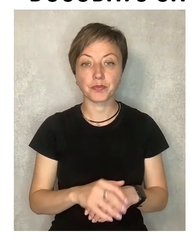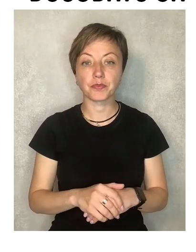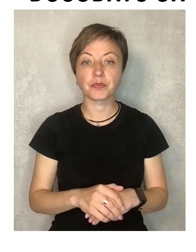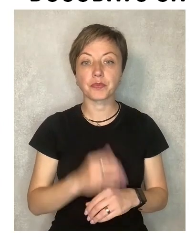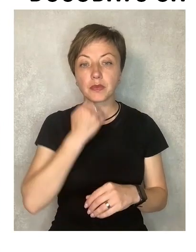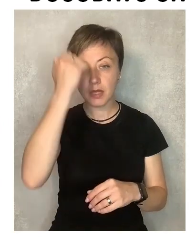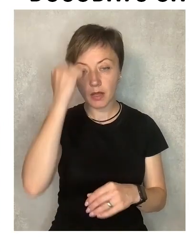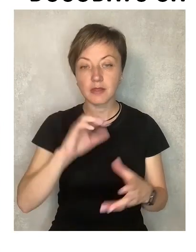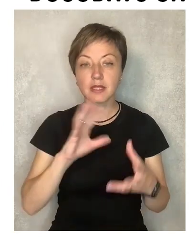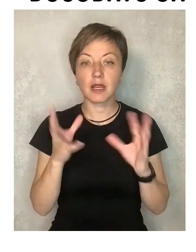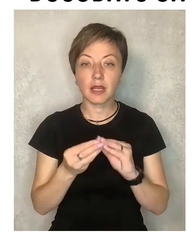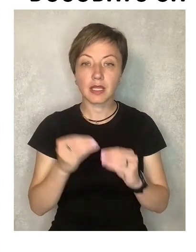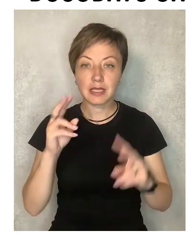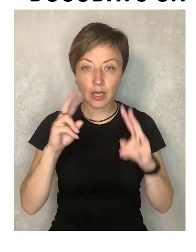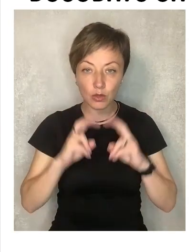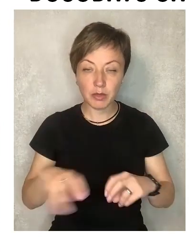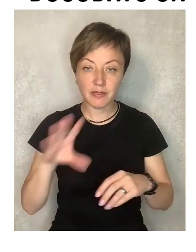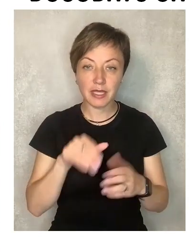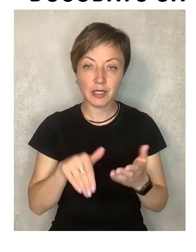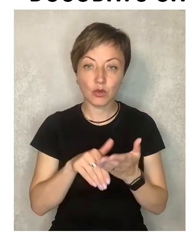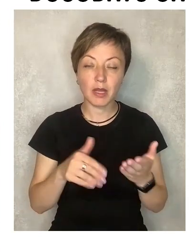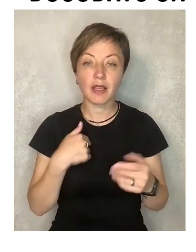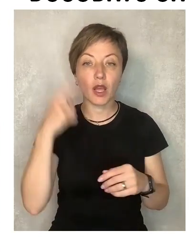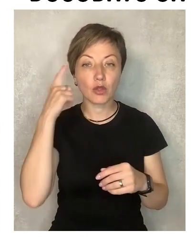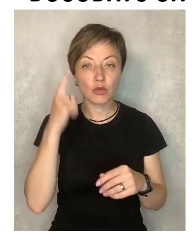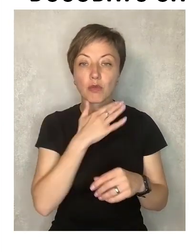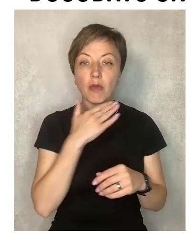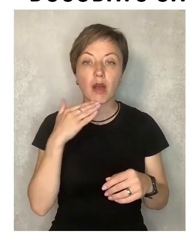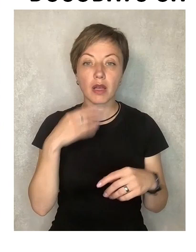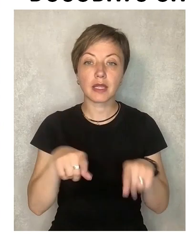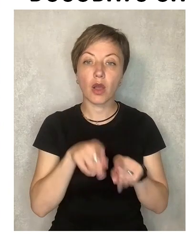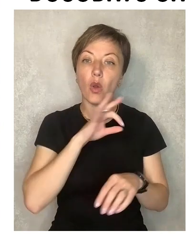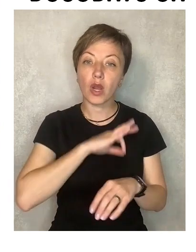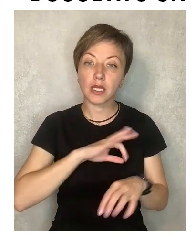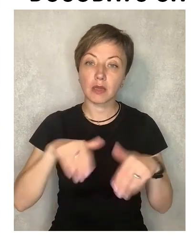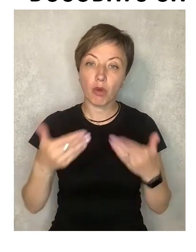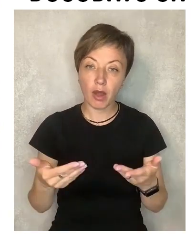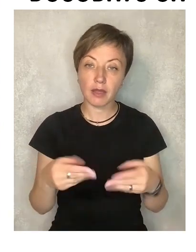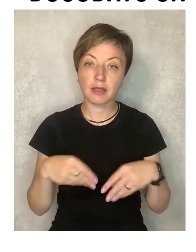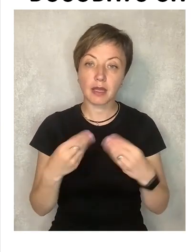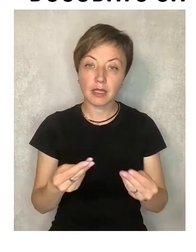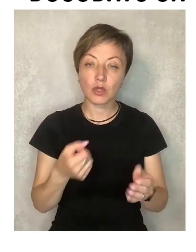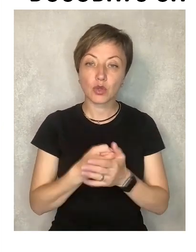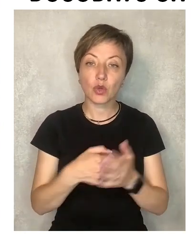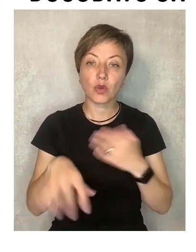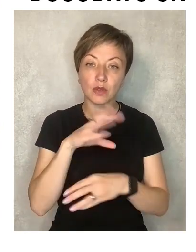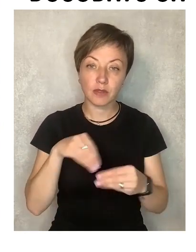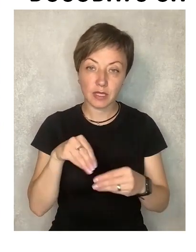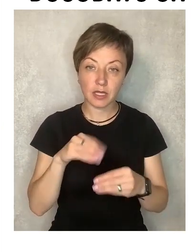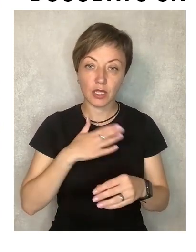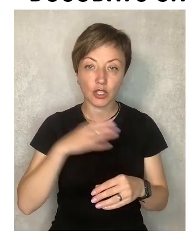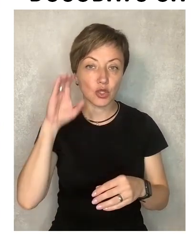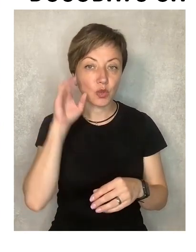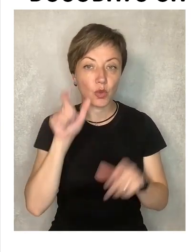взагалі за розбір всіх інструментів. Я думаю, що ми багато таких корисних порад дали і до того, як всі наші слухачі